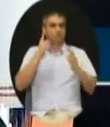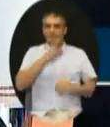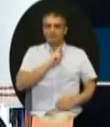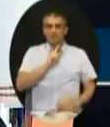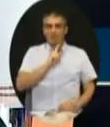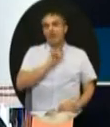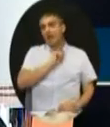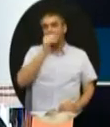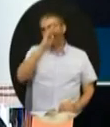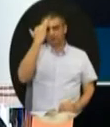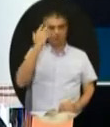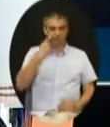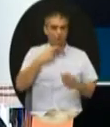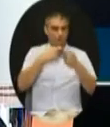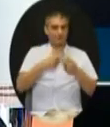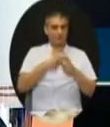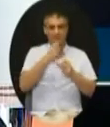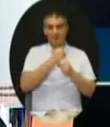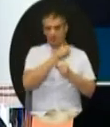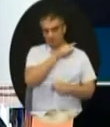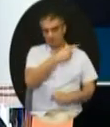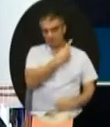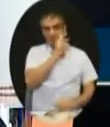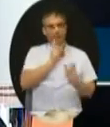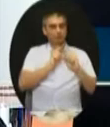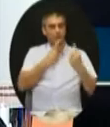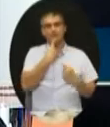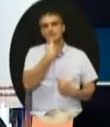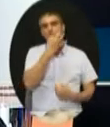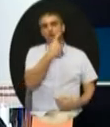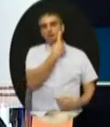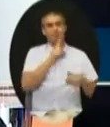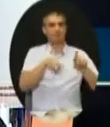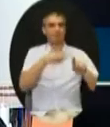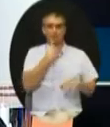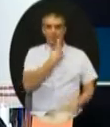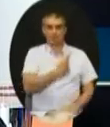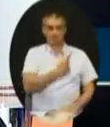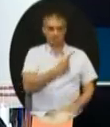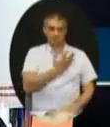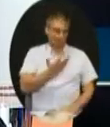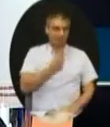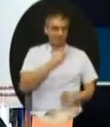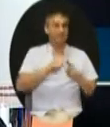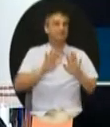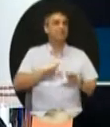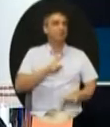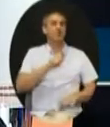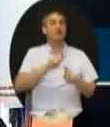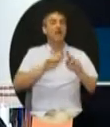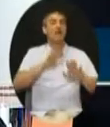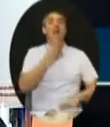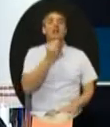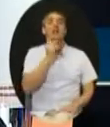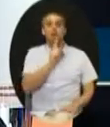לא הקיצוניות ביותר שחברי הלייבור האלה וגם אחרים מרשים לעצמם מעת לעת. אז זו גזענות, זו